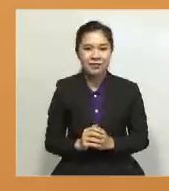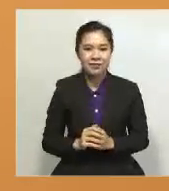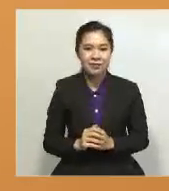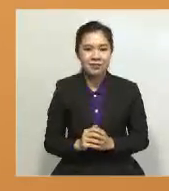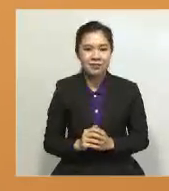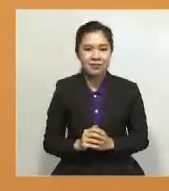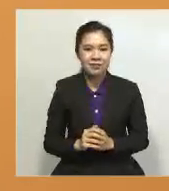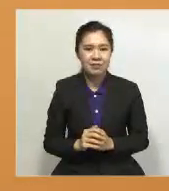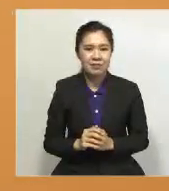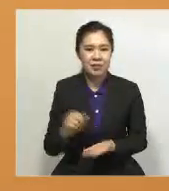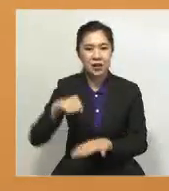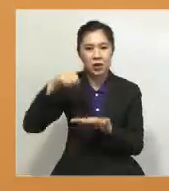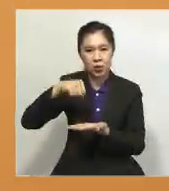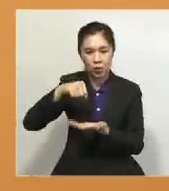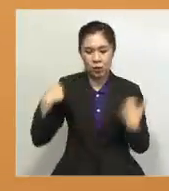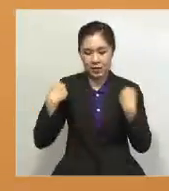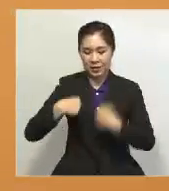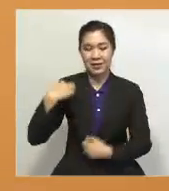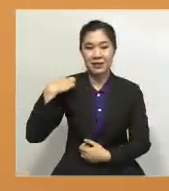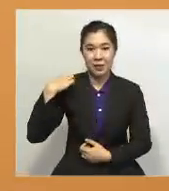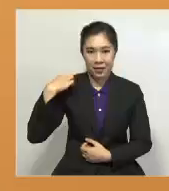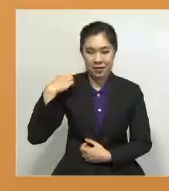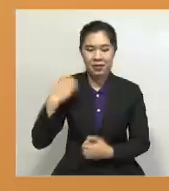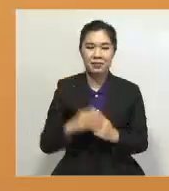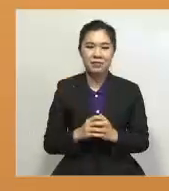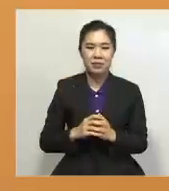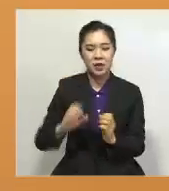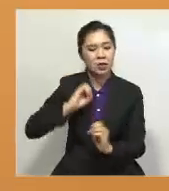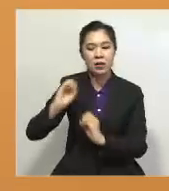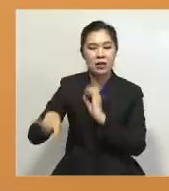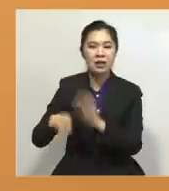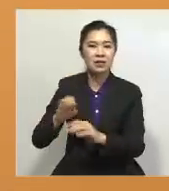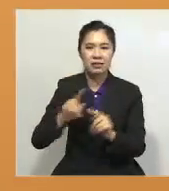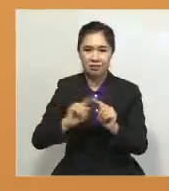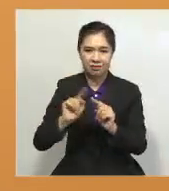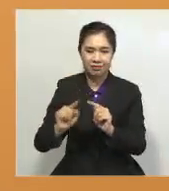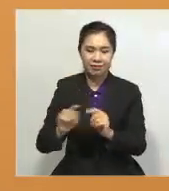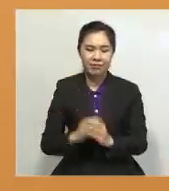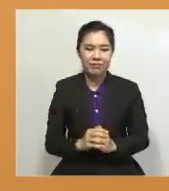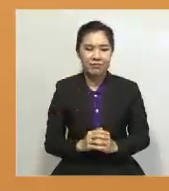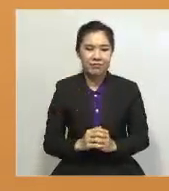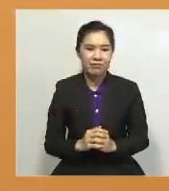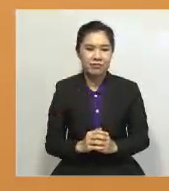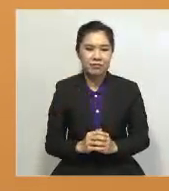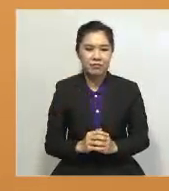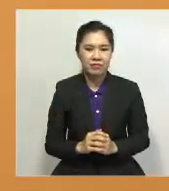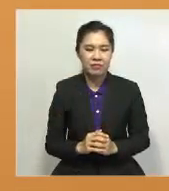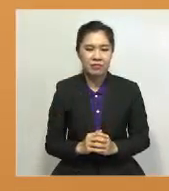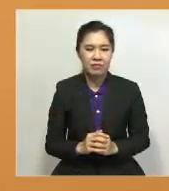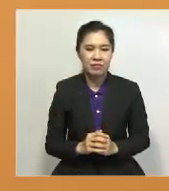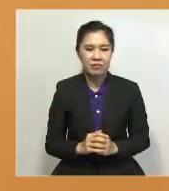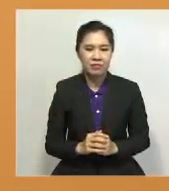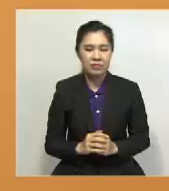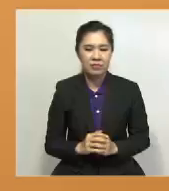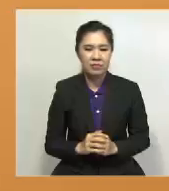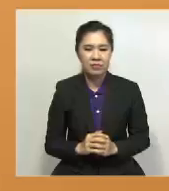แบบมันถุงเสื้อผ้าอย่างเงี้ยที่เขาใส่แล้วก็ทิ้งมันก็จะปลิวมาอย่างเงี้ย แล้วมันมีปัญหาไหมกับการทำงานหรือว่า